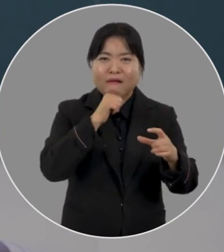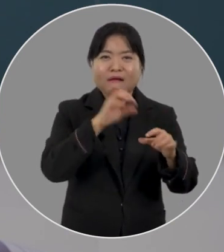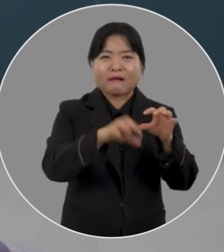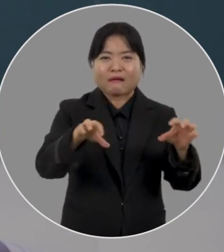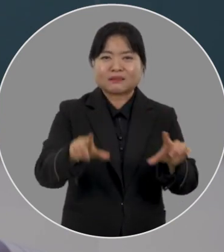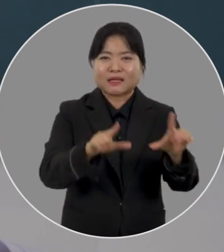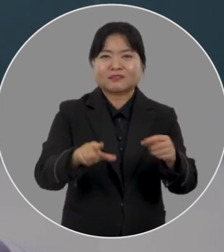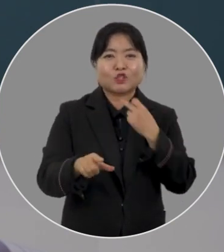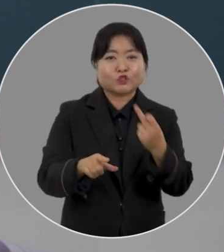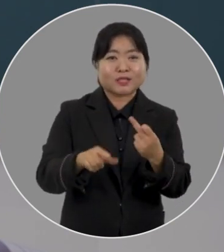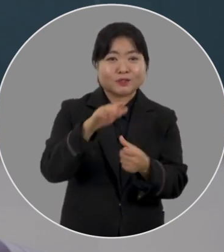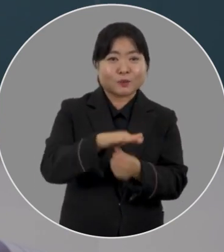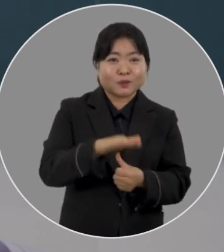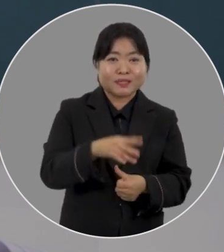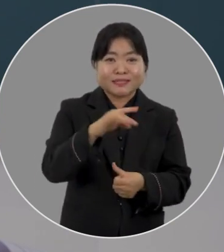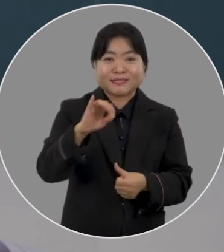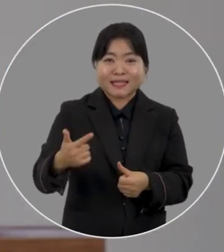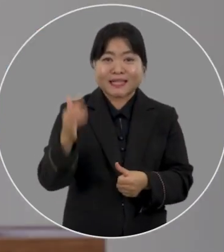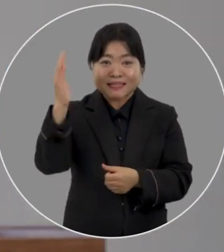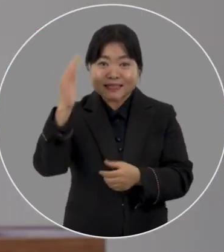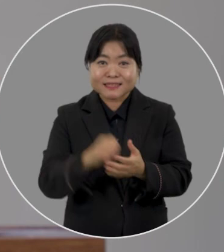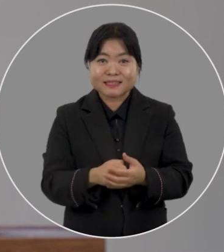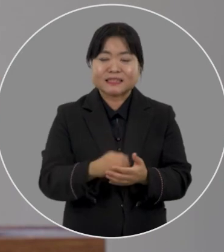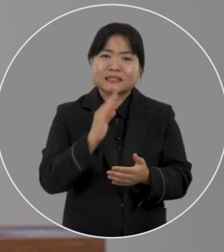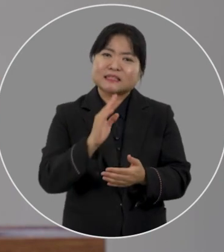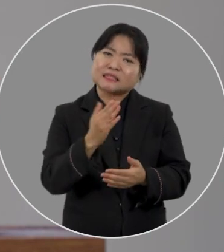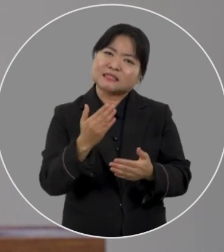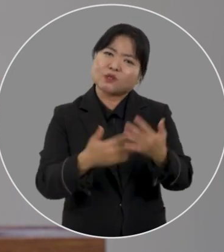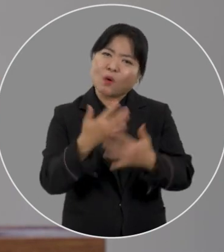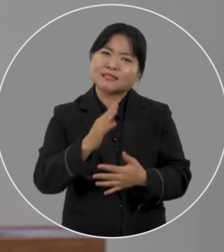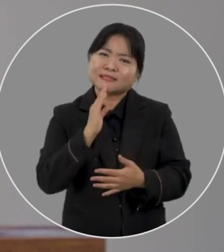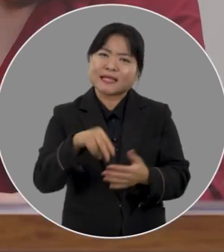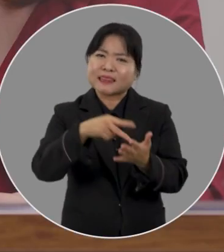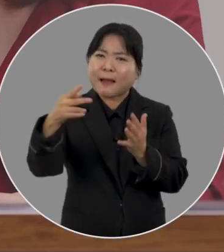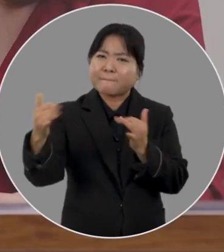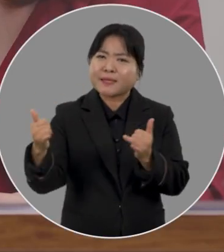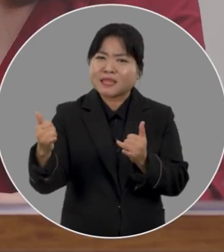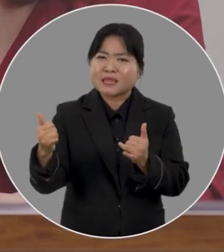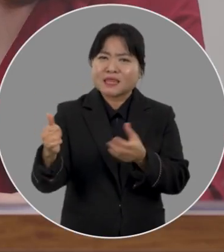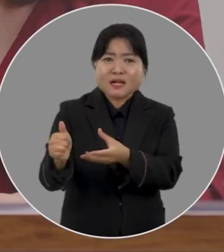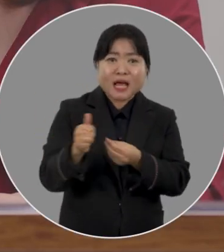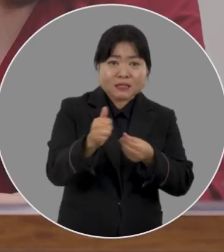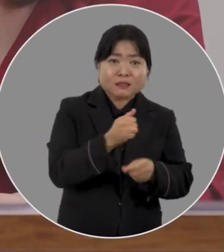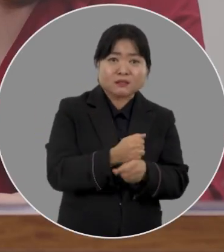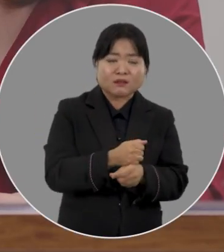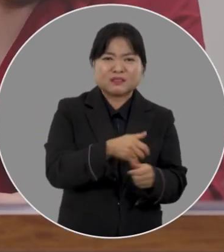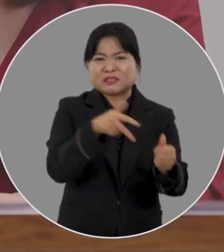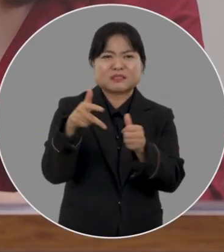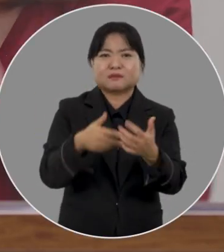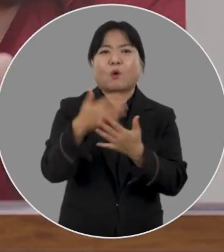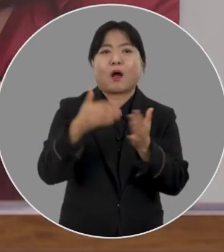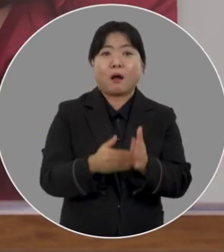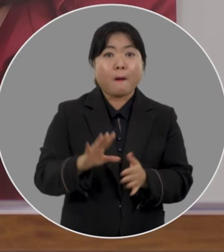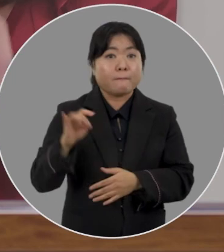12살 소년 자인의 이야기인데 네. 이 영화가 실제로 그 난민들을 캐스팅을 해서 그냥 찍은